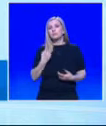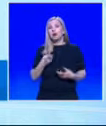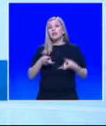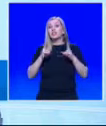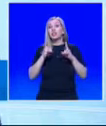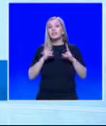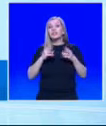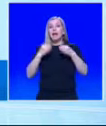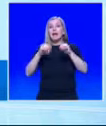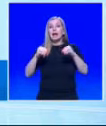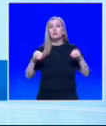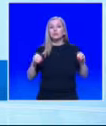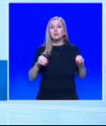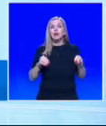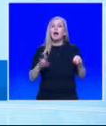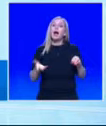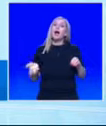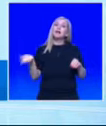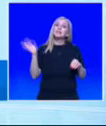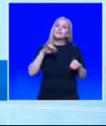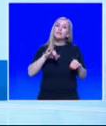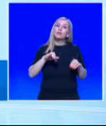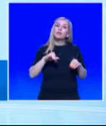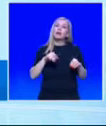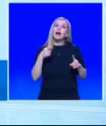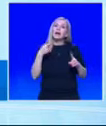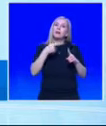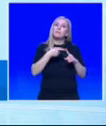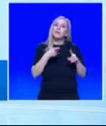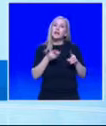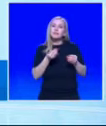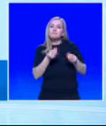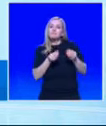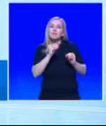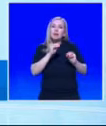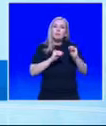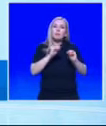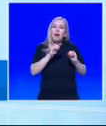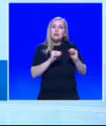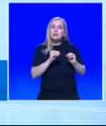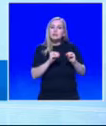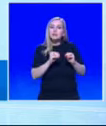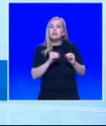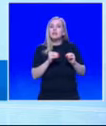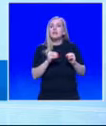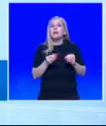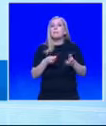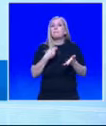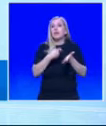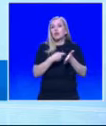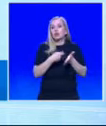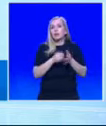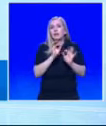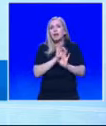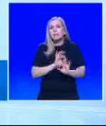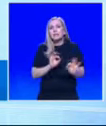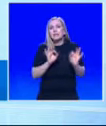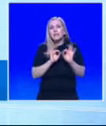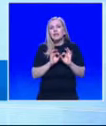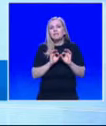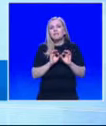разходите, а след това към тях са напаснати приходите. Няма никакви буфери, ако се окаже, че икономическия растеж не е